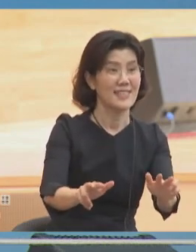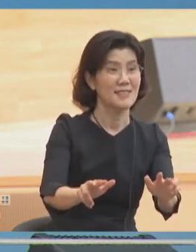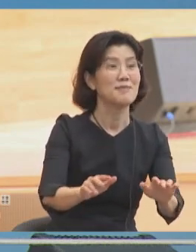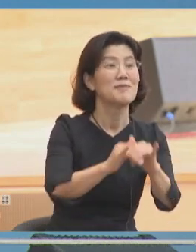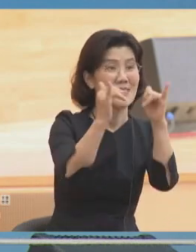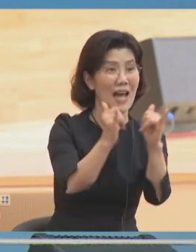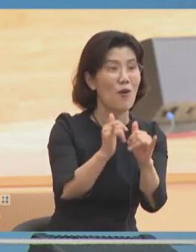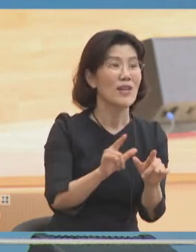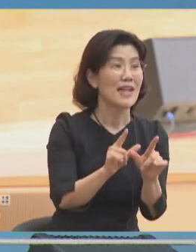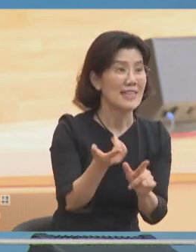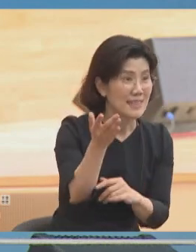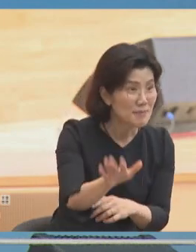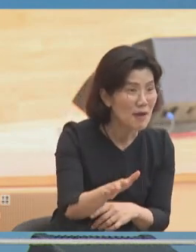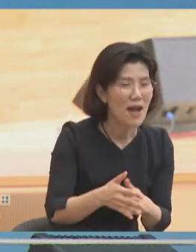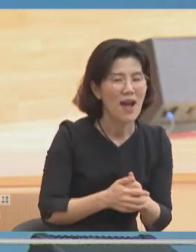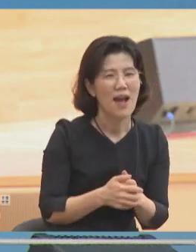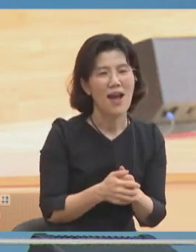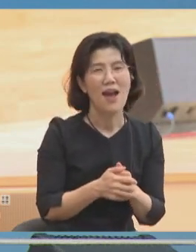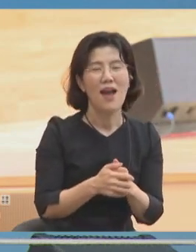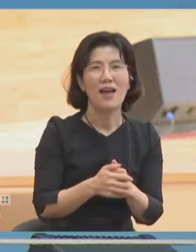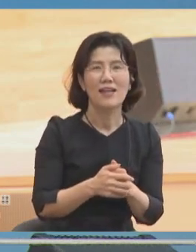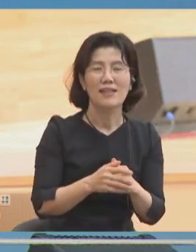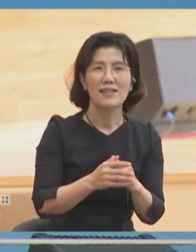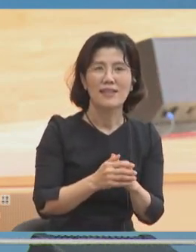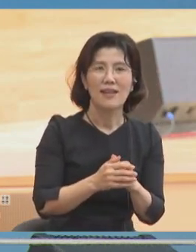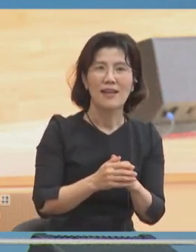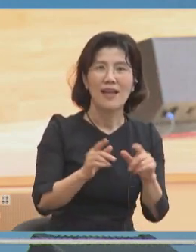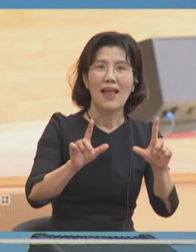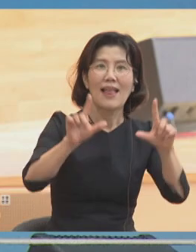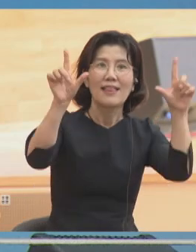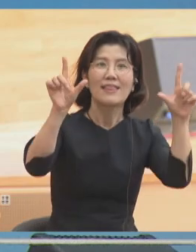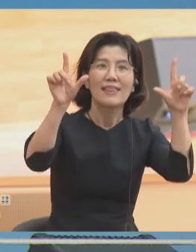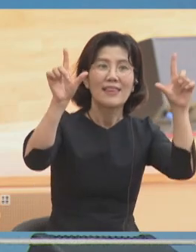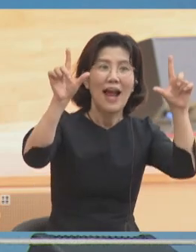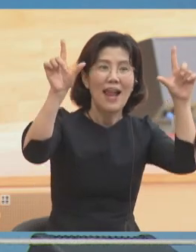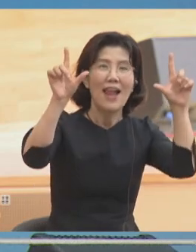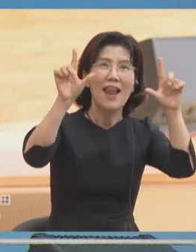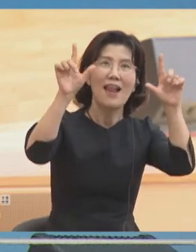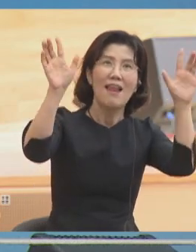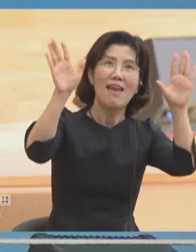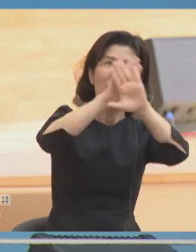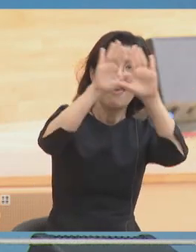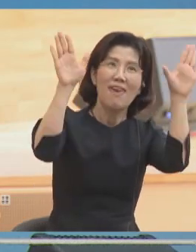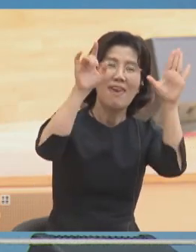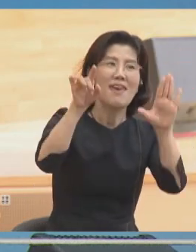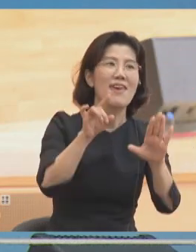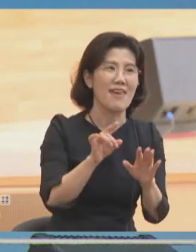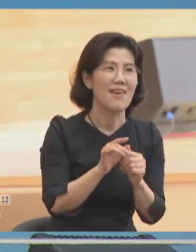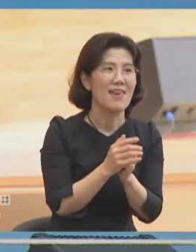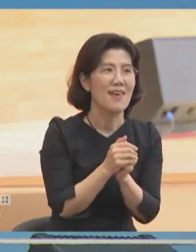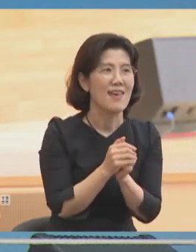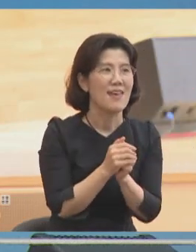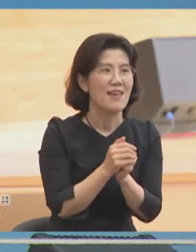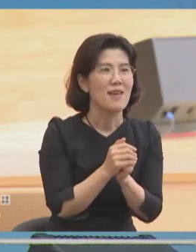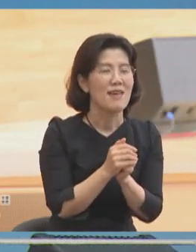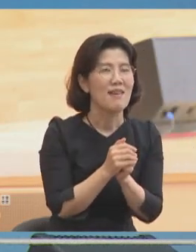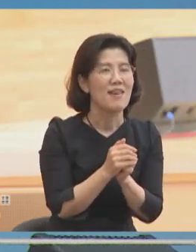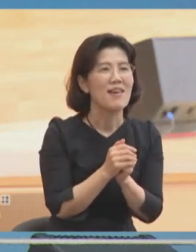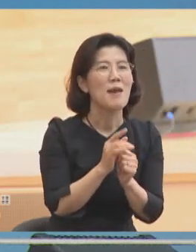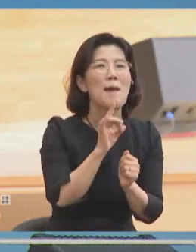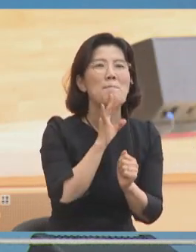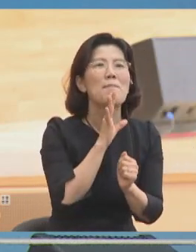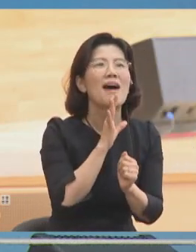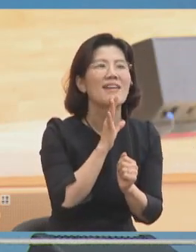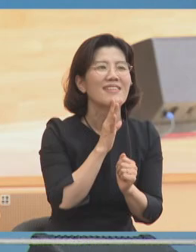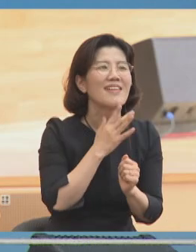살아가고 있지만 날씨 외에는 정확하게 예측할 수 있는 것이 별로 없습니다 아니 거의 없다고 해도